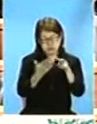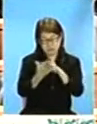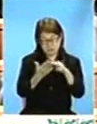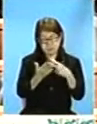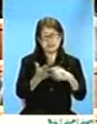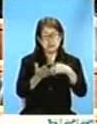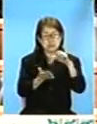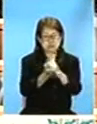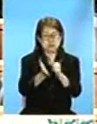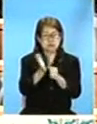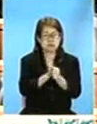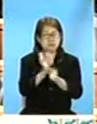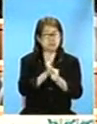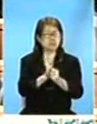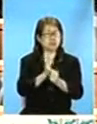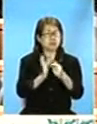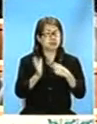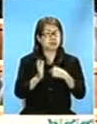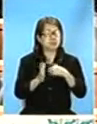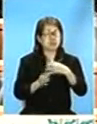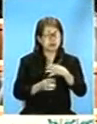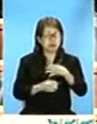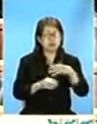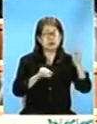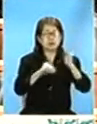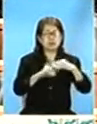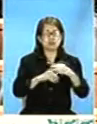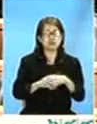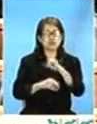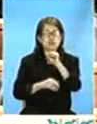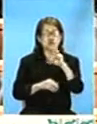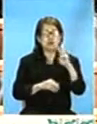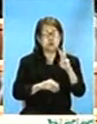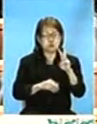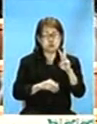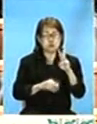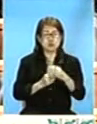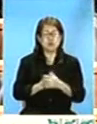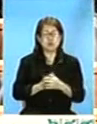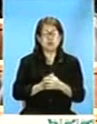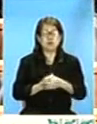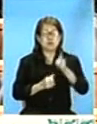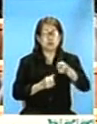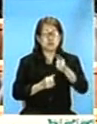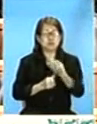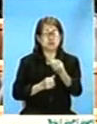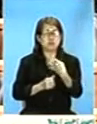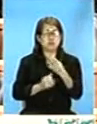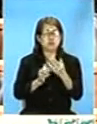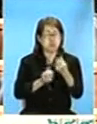ติในการที่จะเพิ่มจำนวนของสมาชิกวุฒิสภาจาก150ท่